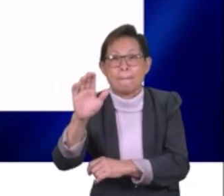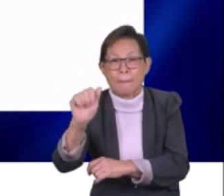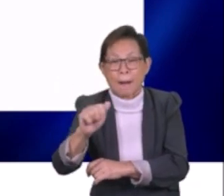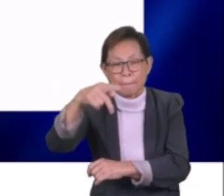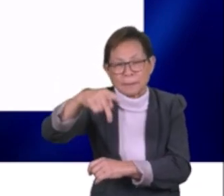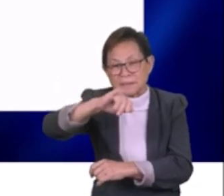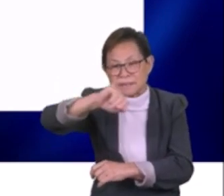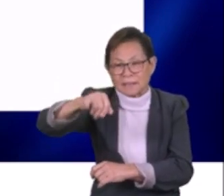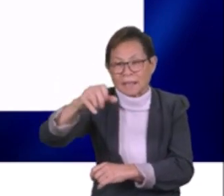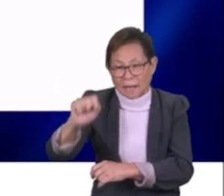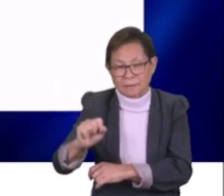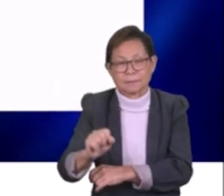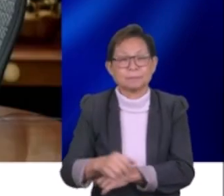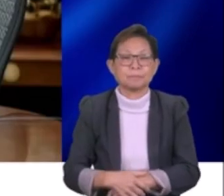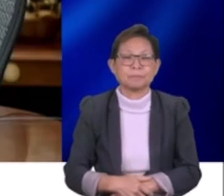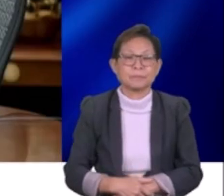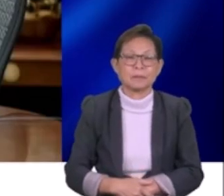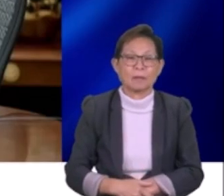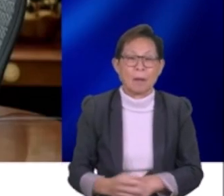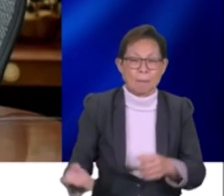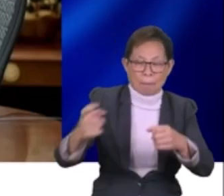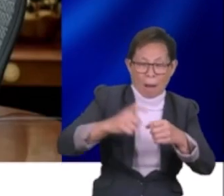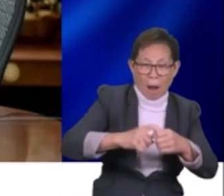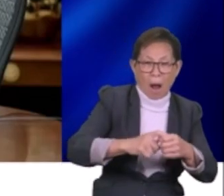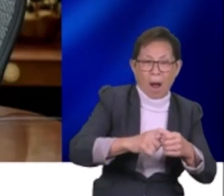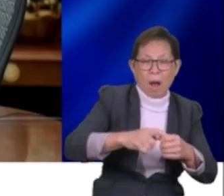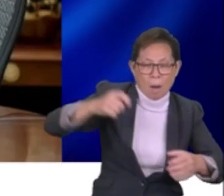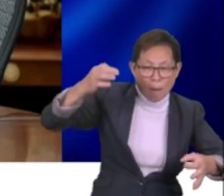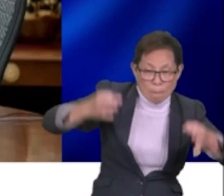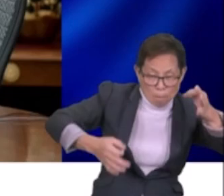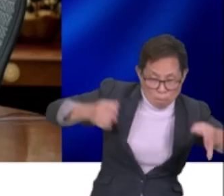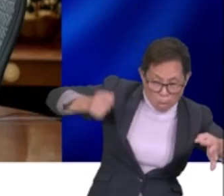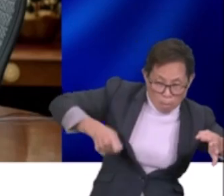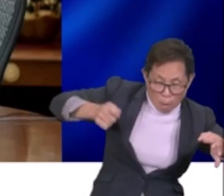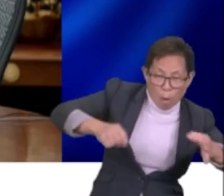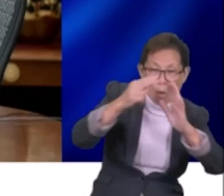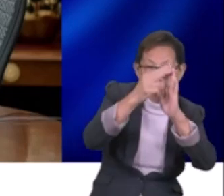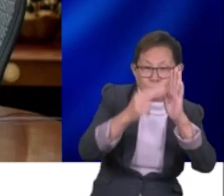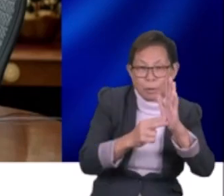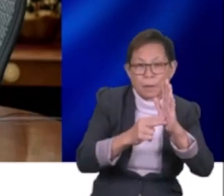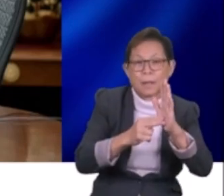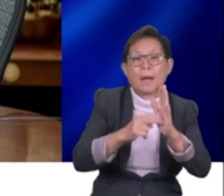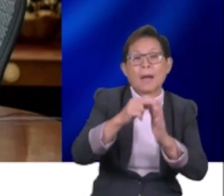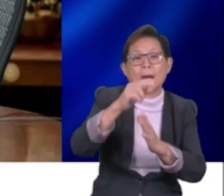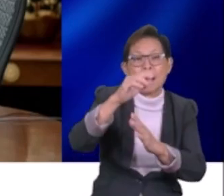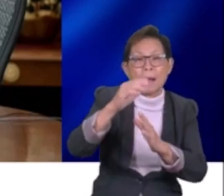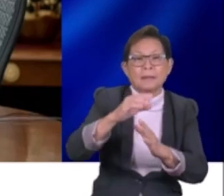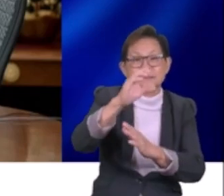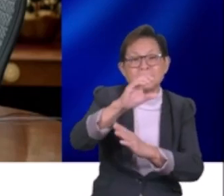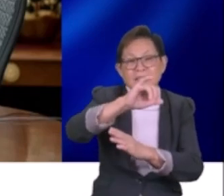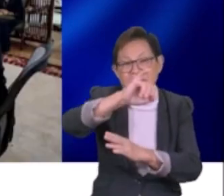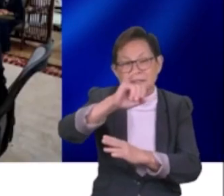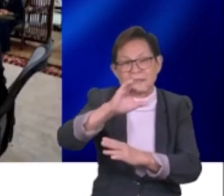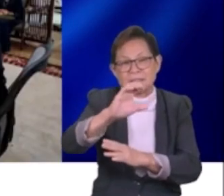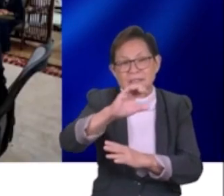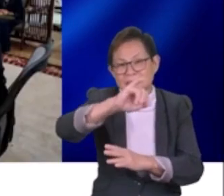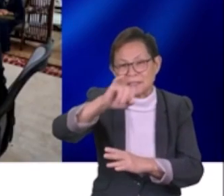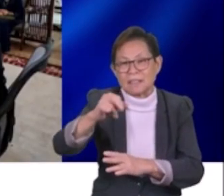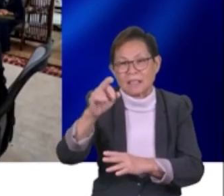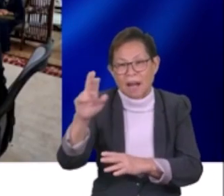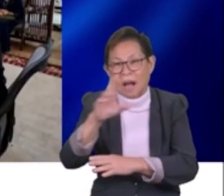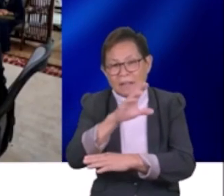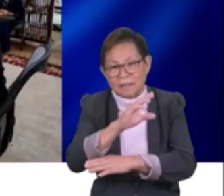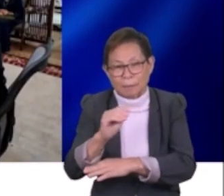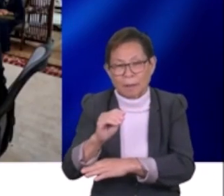berhubung pertikaian mereka. Ia berkenaan prosiding undang-undang di Mahkamah Timbang Tara Antarabangsa London dan Mahkamah Tinggi